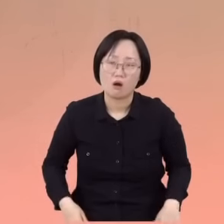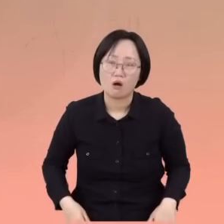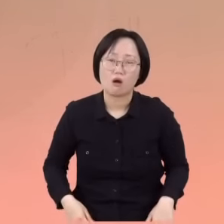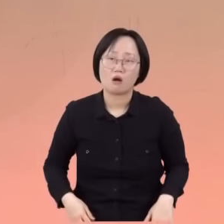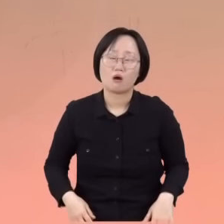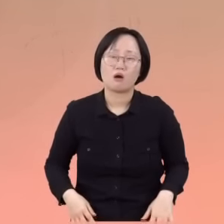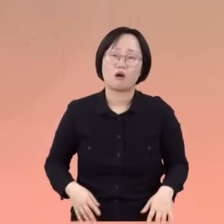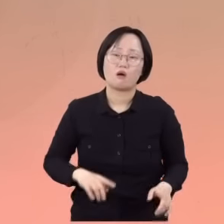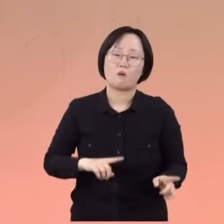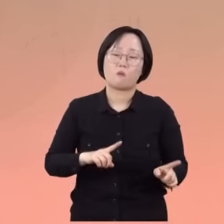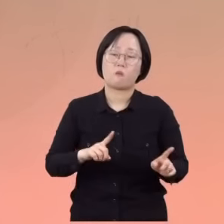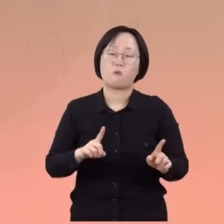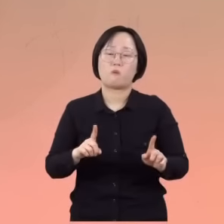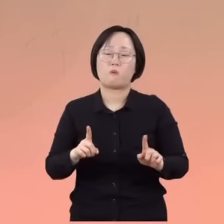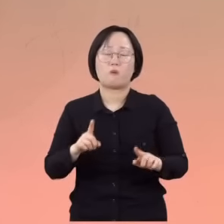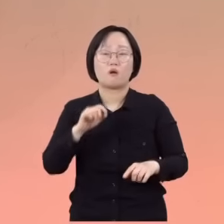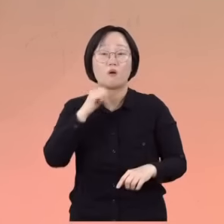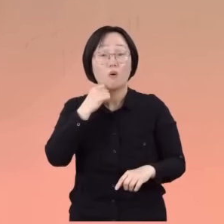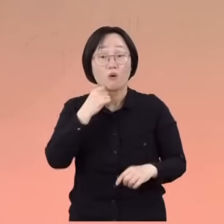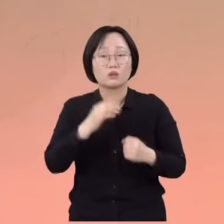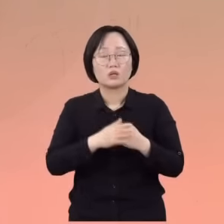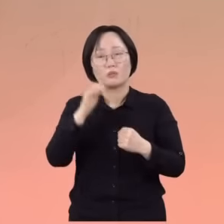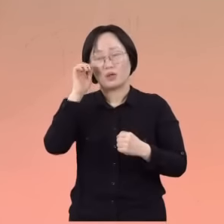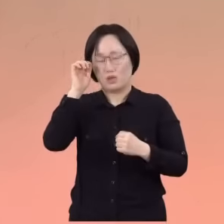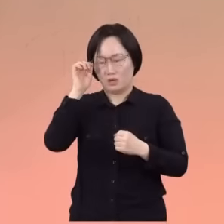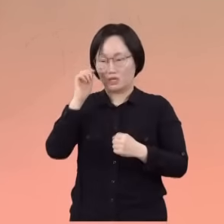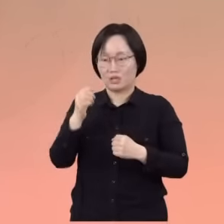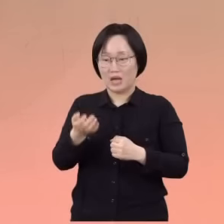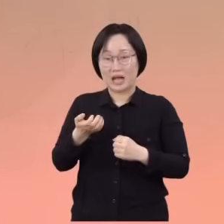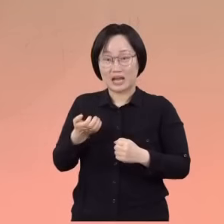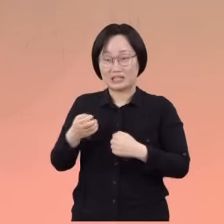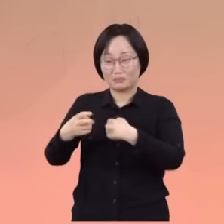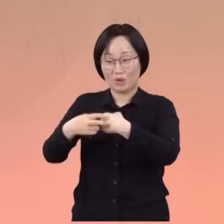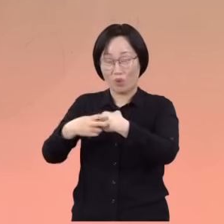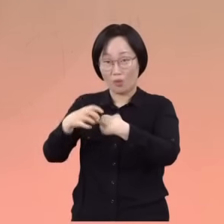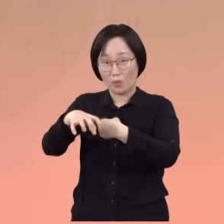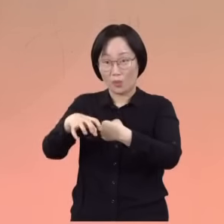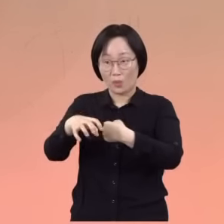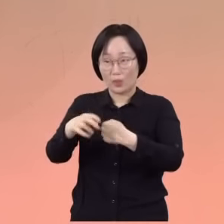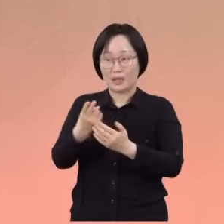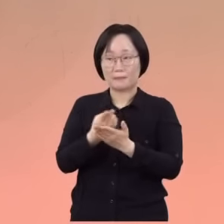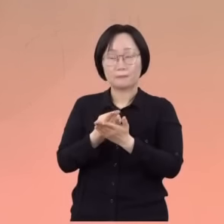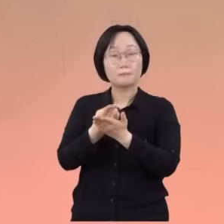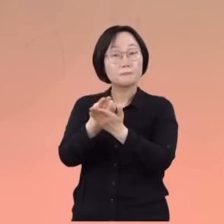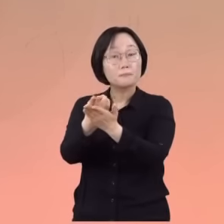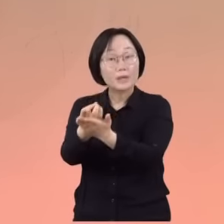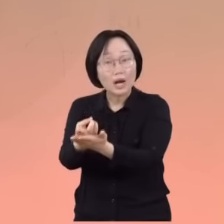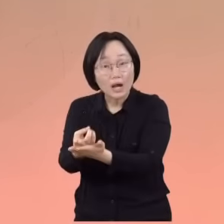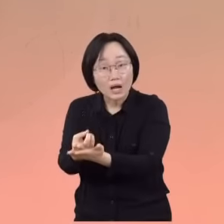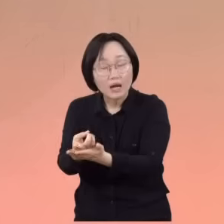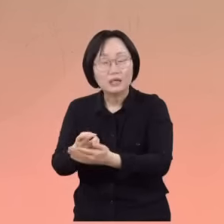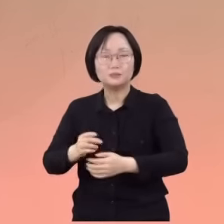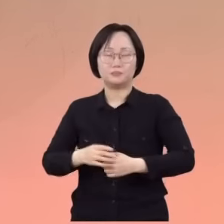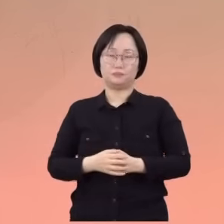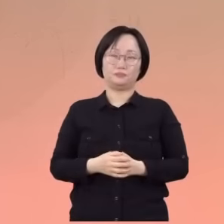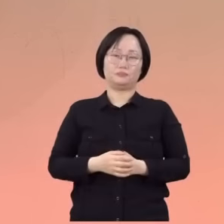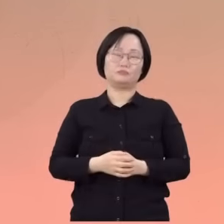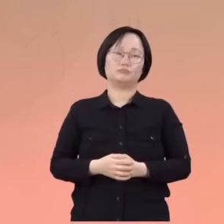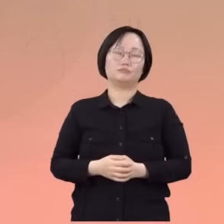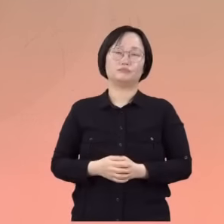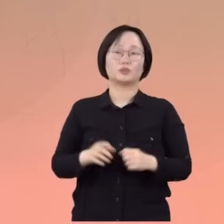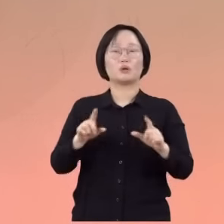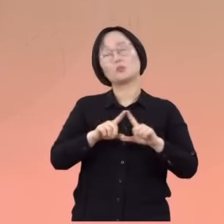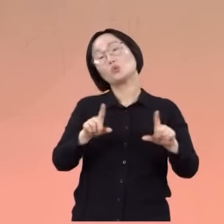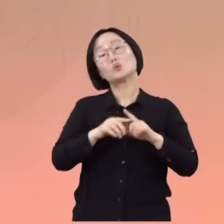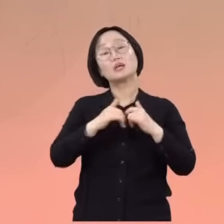하게 되었습니다 근데 보통 사람들 같으면 이런 상황이면 그냥 누워서